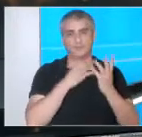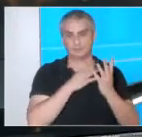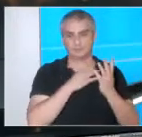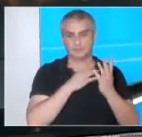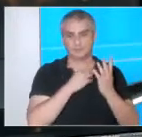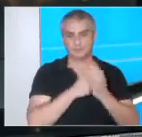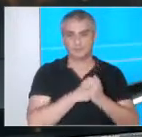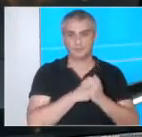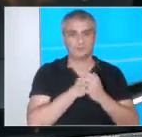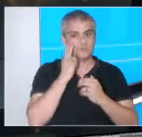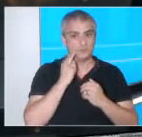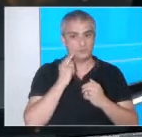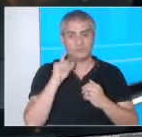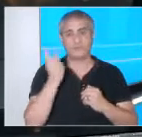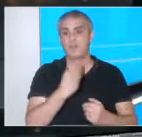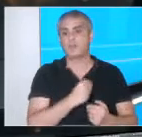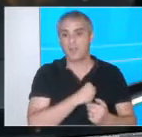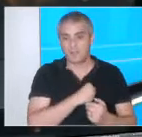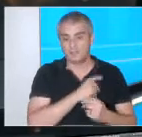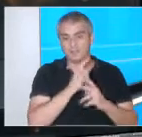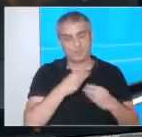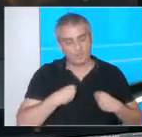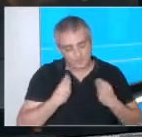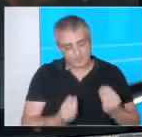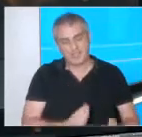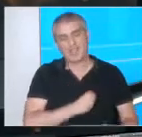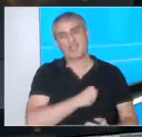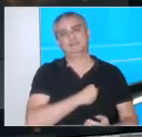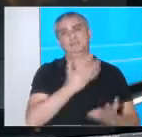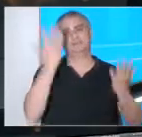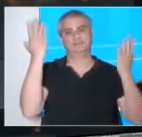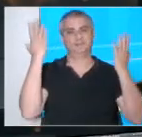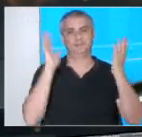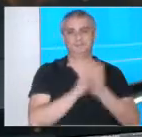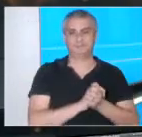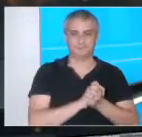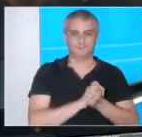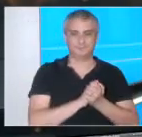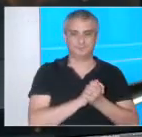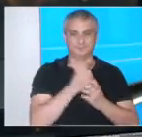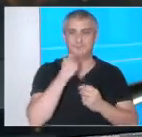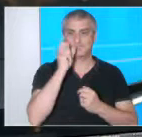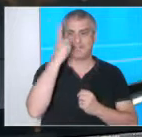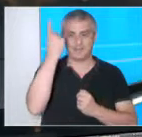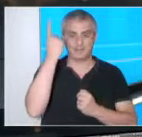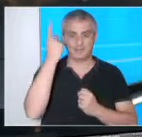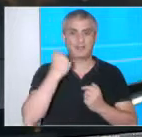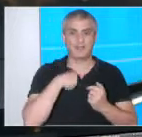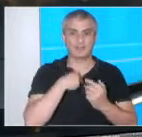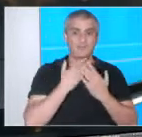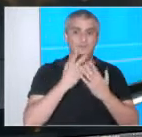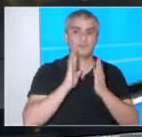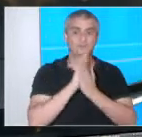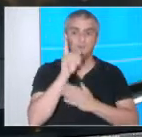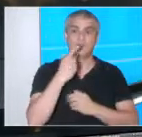כאן בכנסת כולם ביישנים, כולם רחמנים וכולם גומלי חסדים, כידוע. זה כידוע. אגב, זו אחת ממילותיו של הקדוש ברוך הוא. הרי אנחנו בתפילת